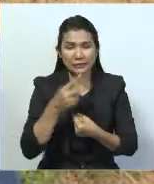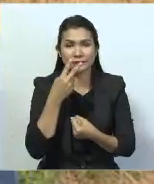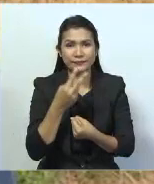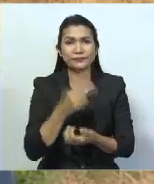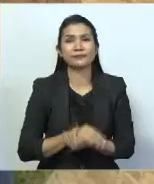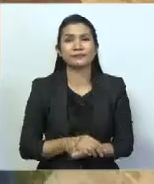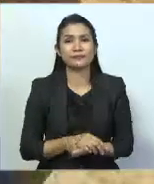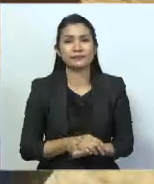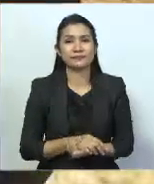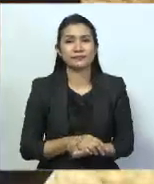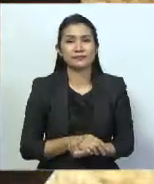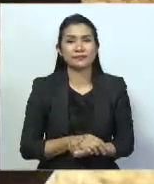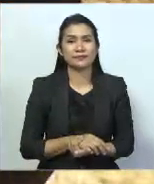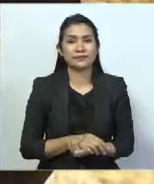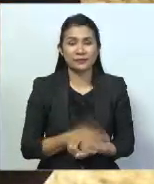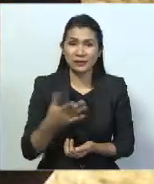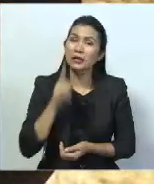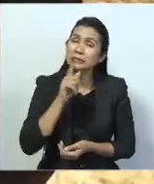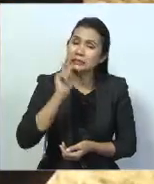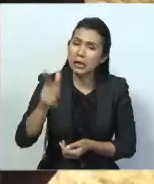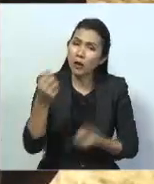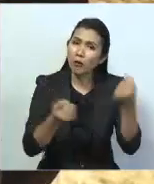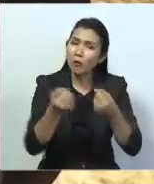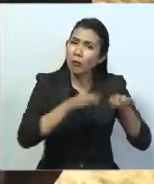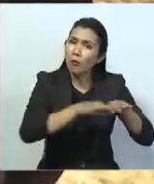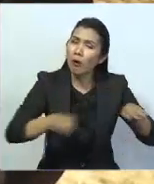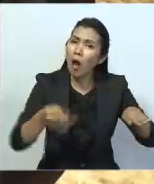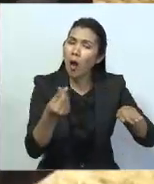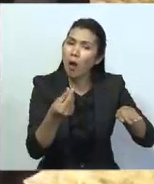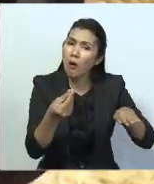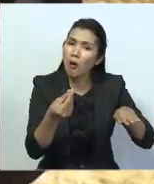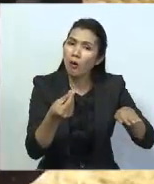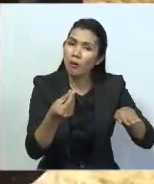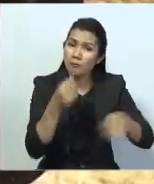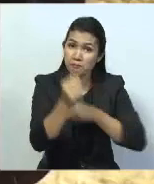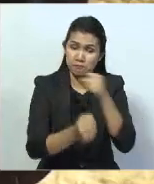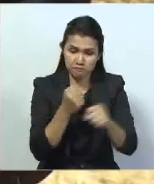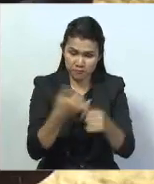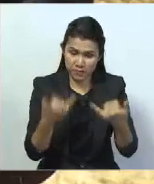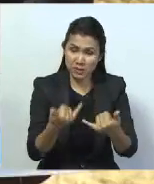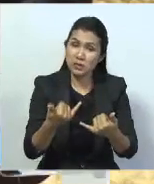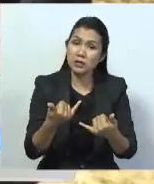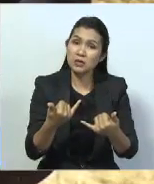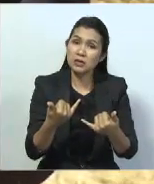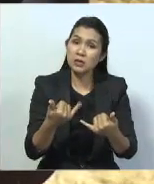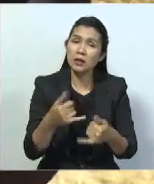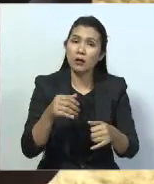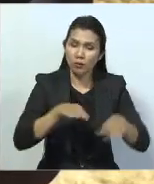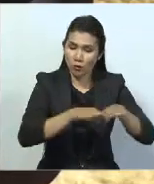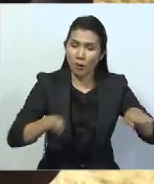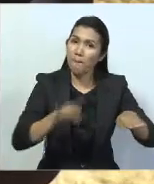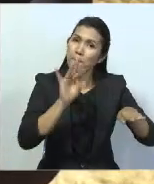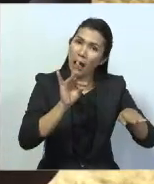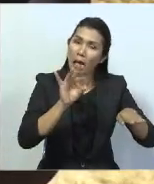างพี่เขาจ้างรถมาทั้งหมดเท่าไหร่อะคะกี่คัน ปีนี้เอามาทั้งหมดก็89